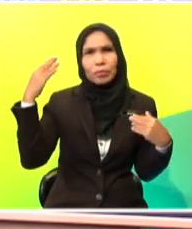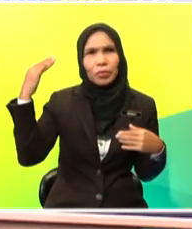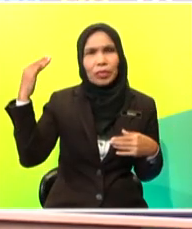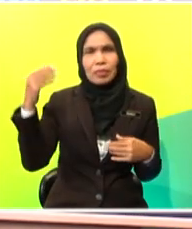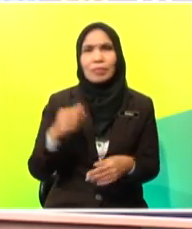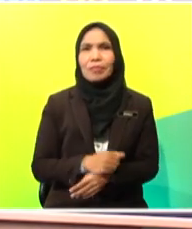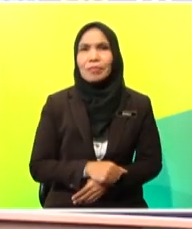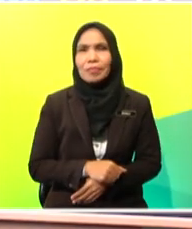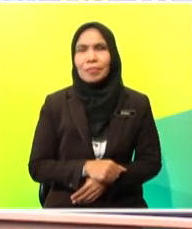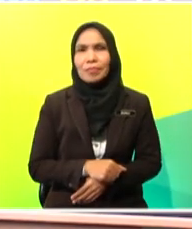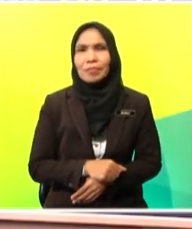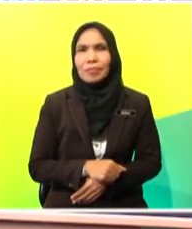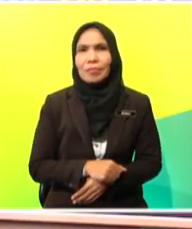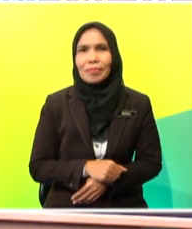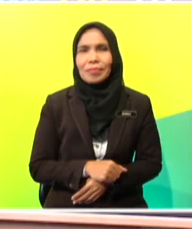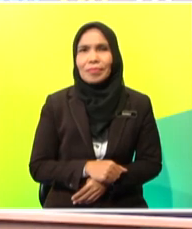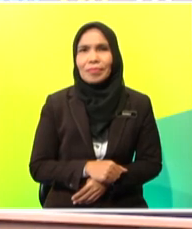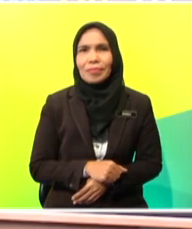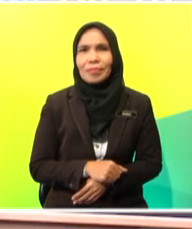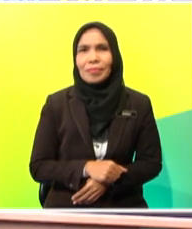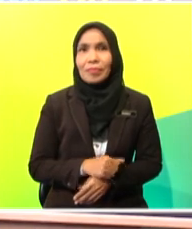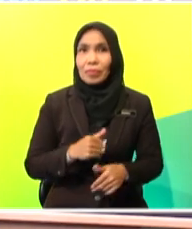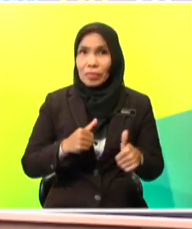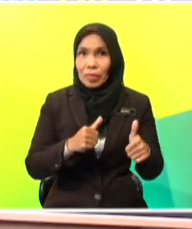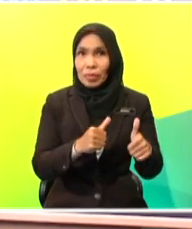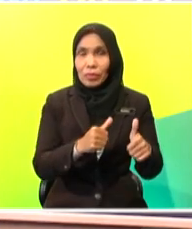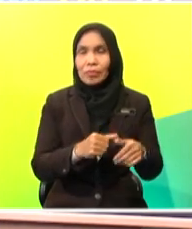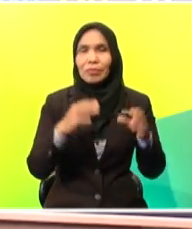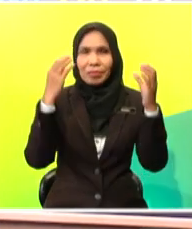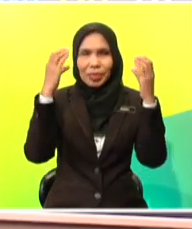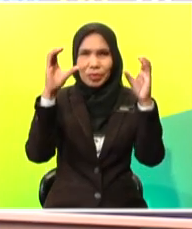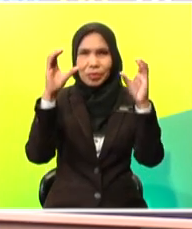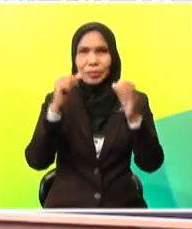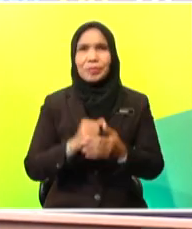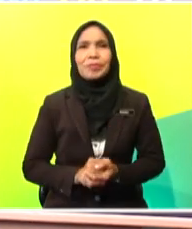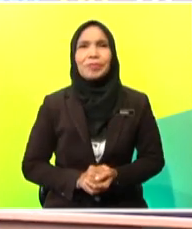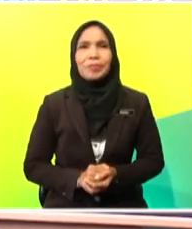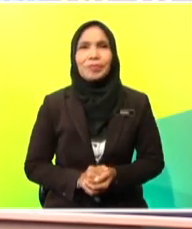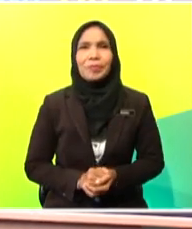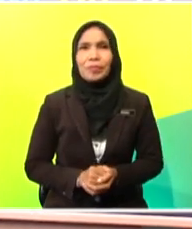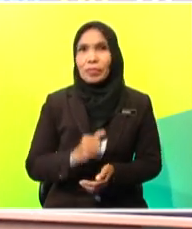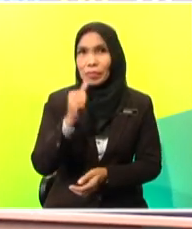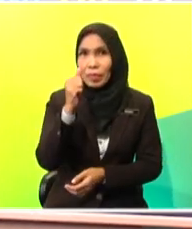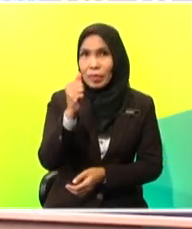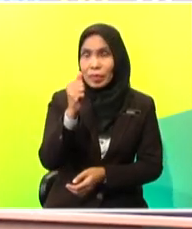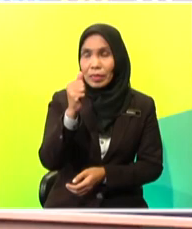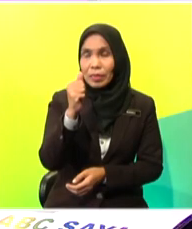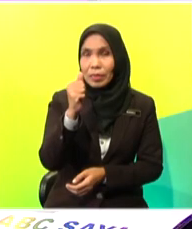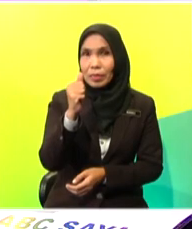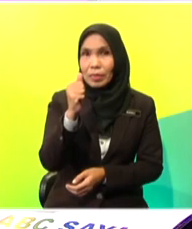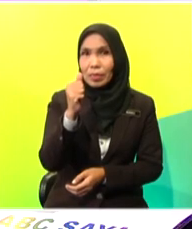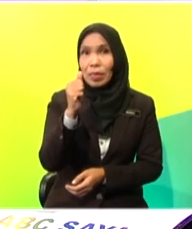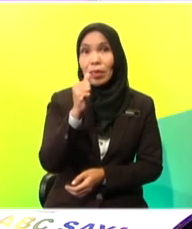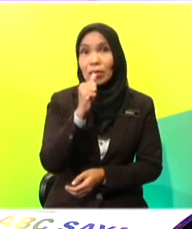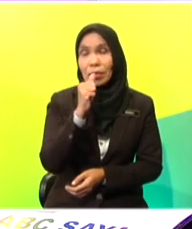kita ikut sego boleh karena itu chegou sebut huruf monyet ih ah Ih